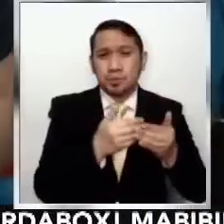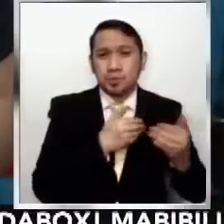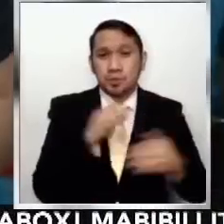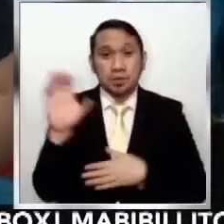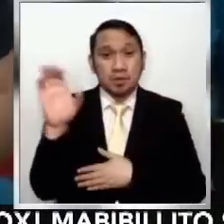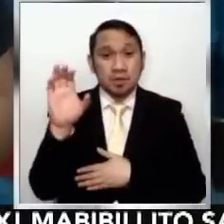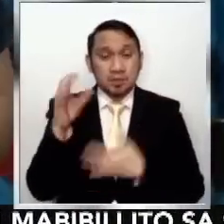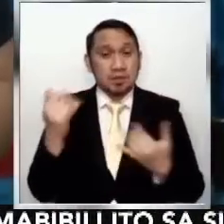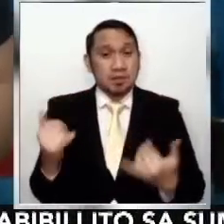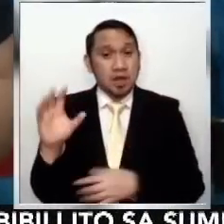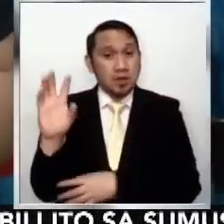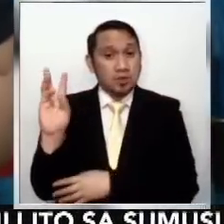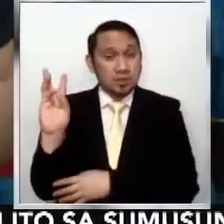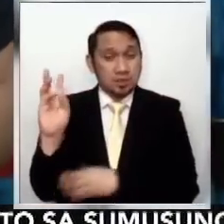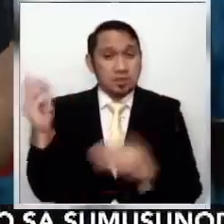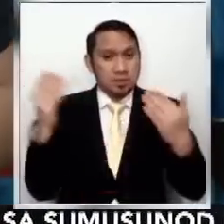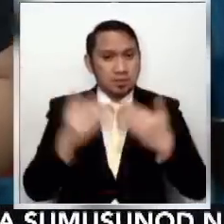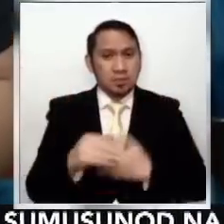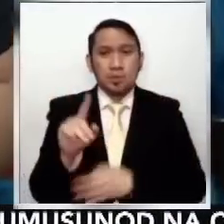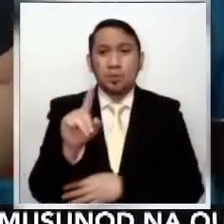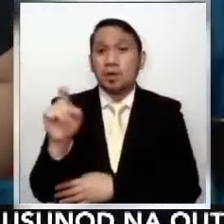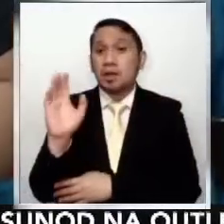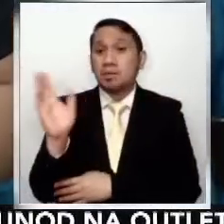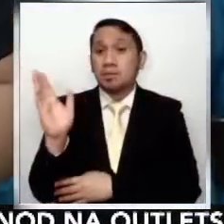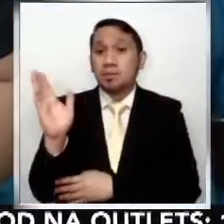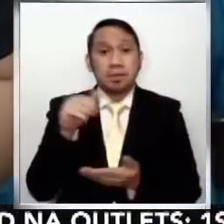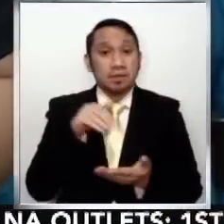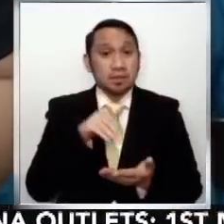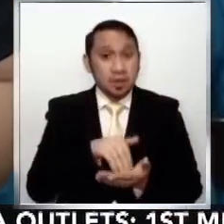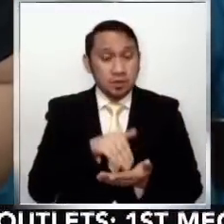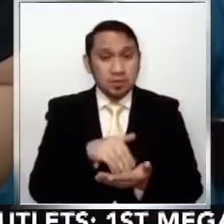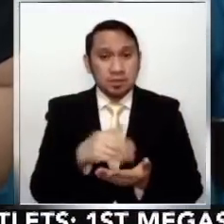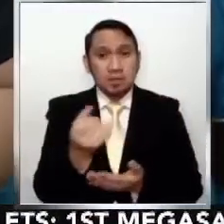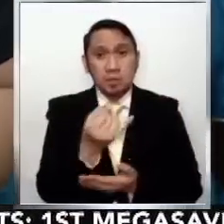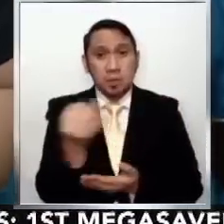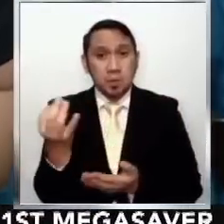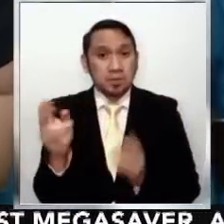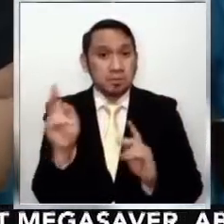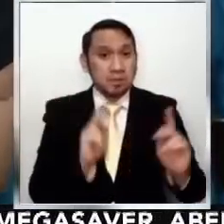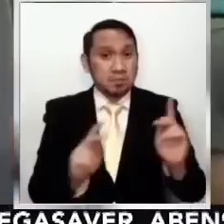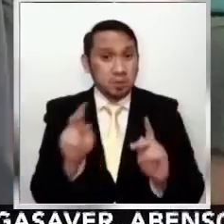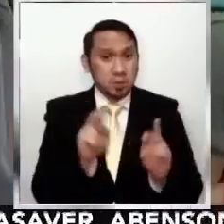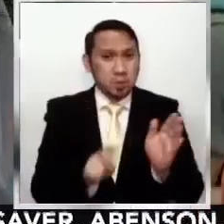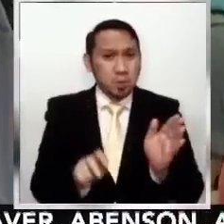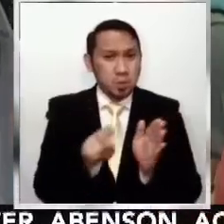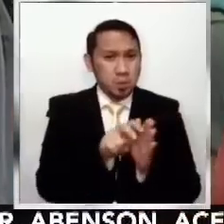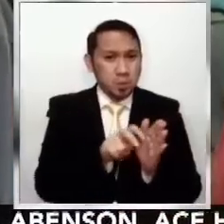na sa halos 115,000 ang bilang ng mga pasahero.